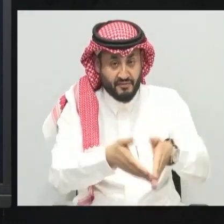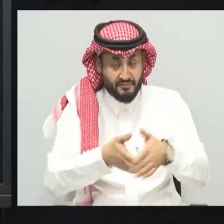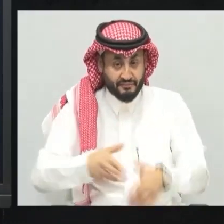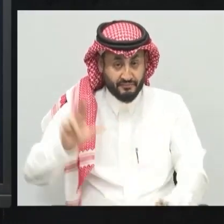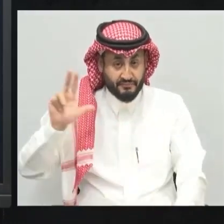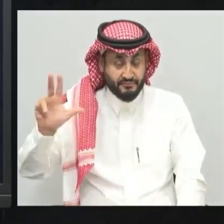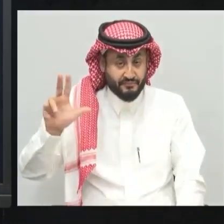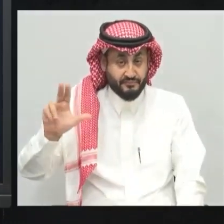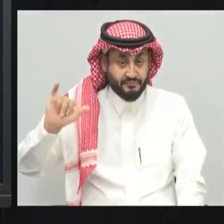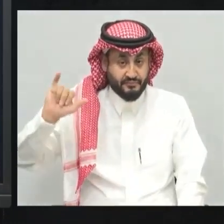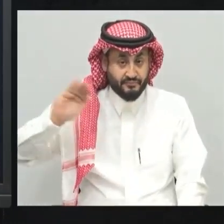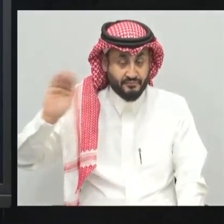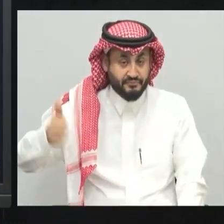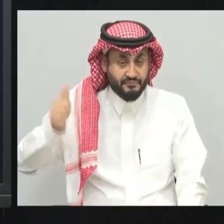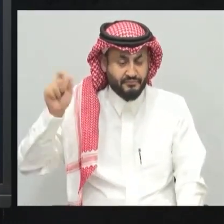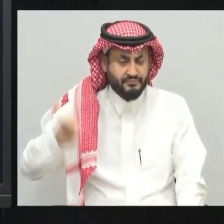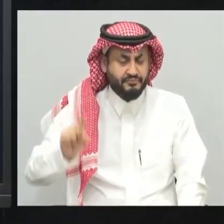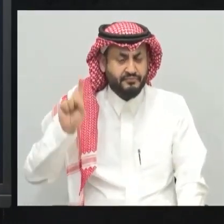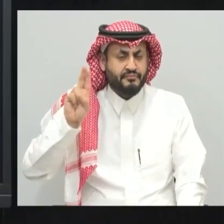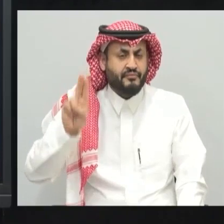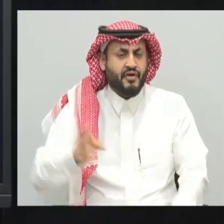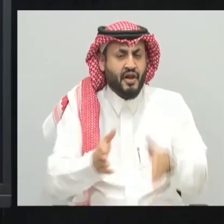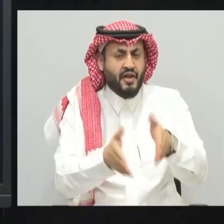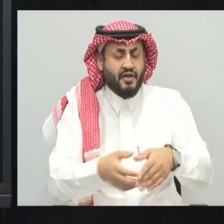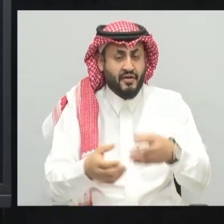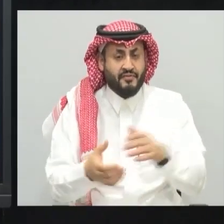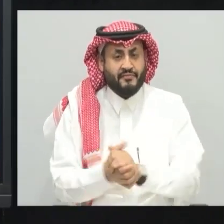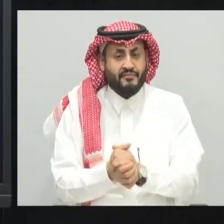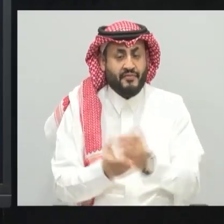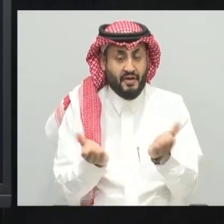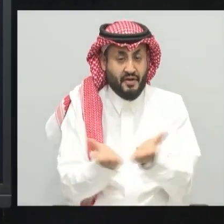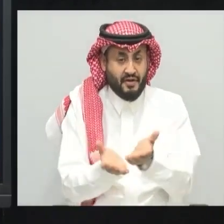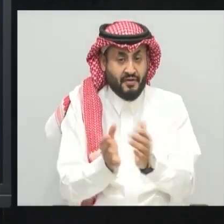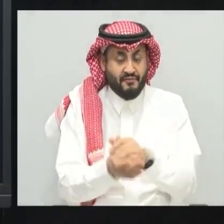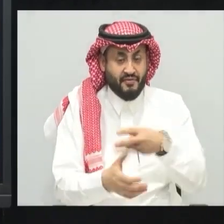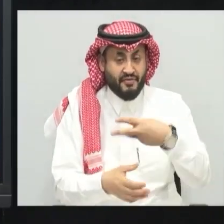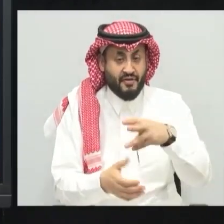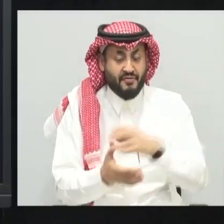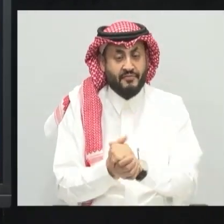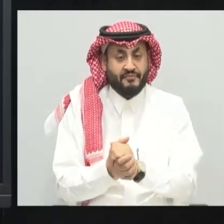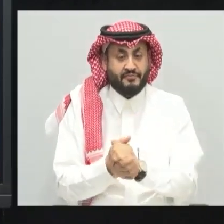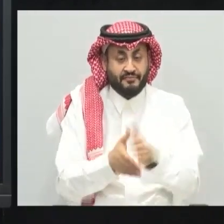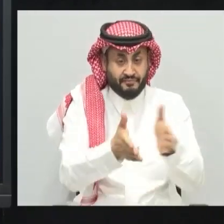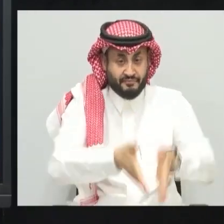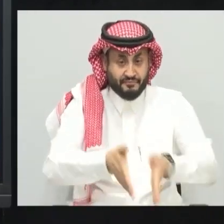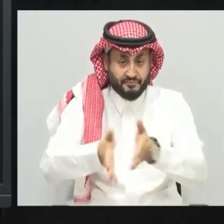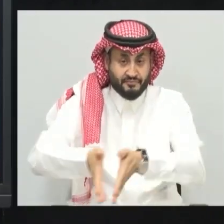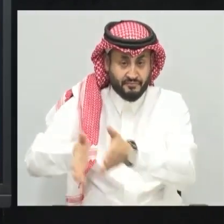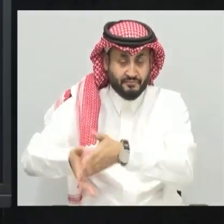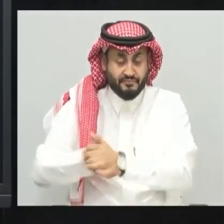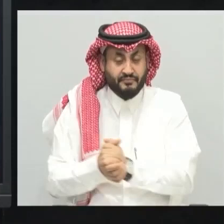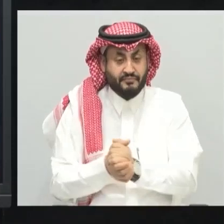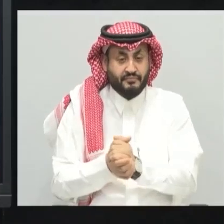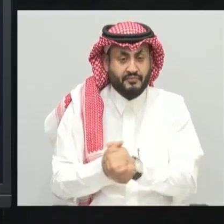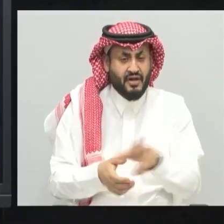الطالب المسار المهني او المسار الدراسي وبعد ذلك المسار المهني المناسب له والذي يتوافق